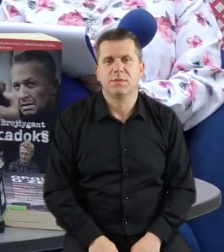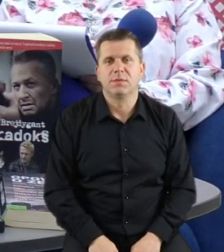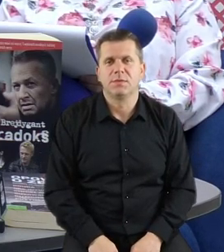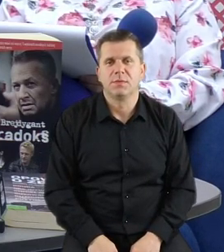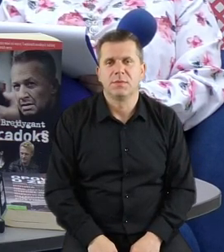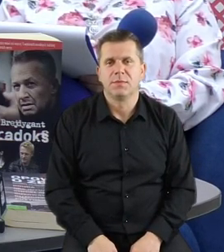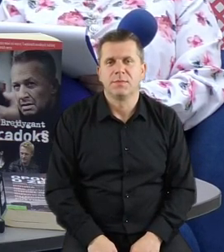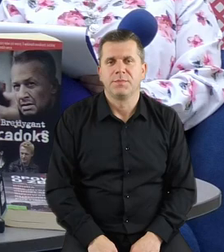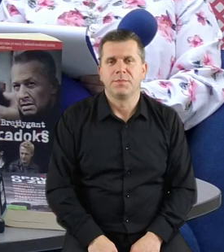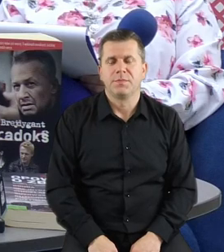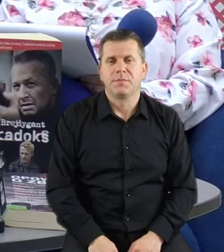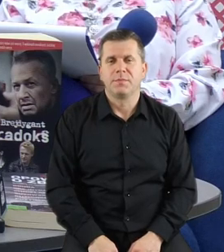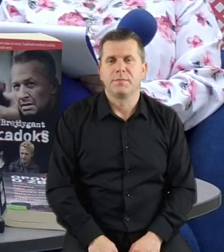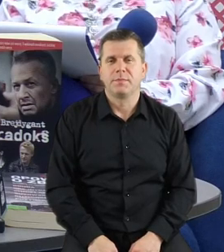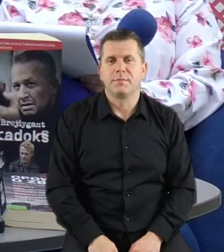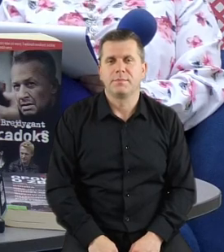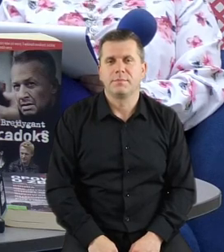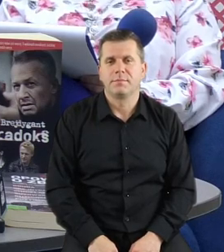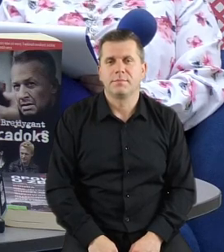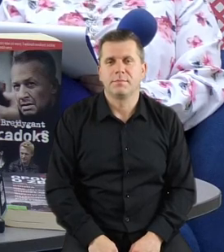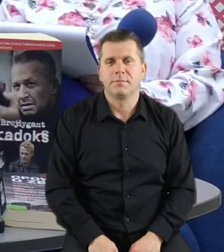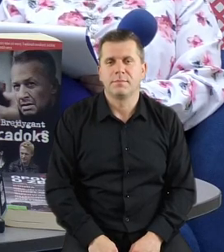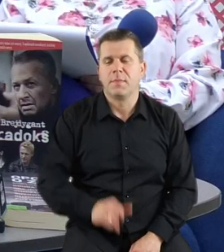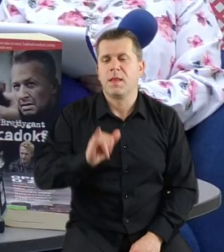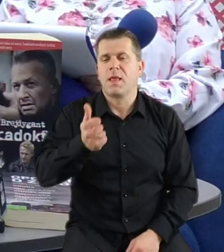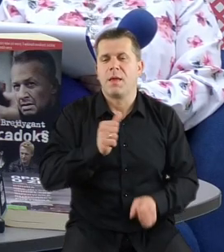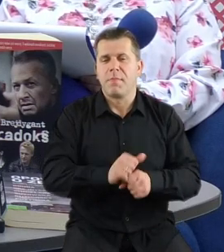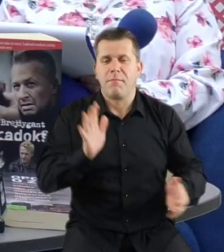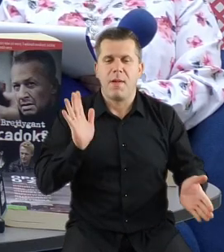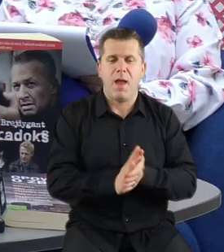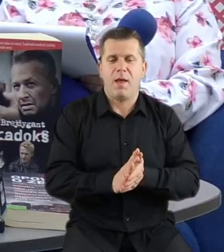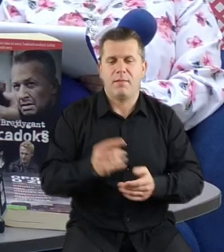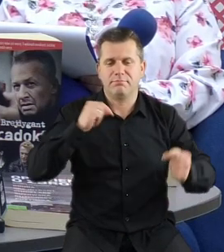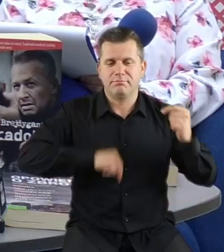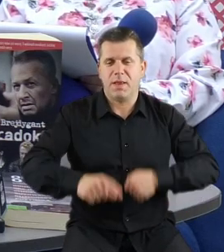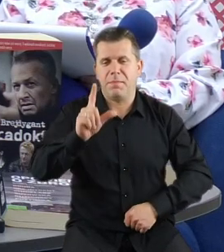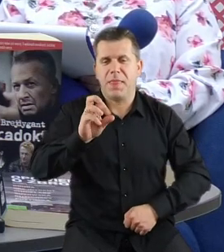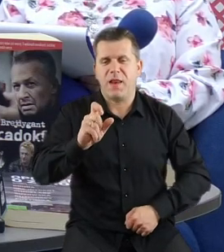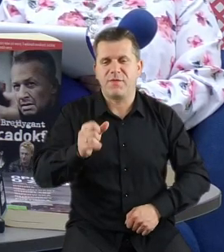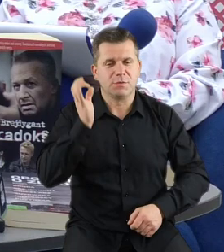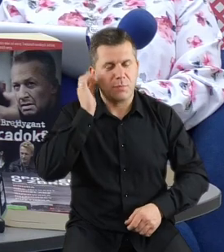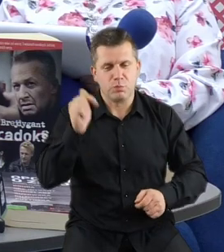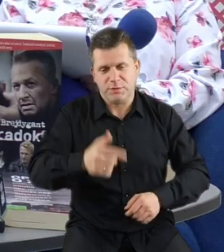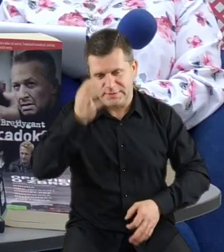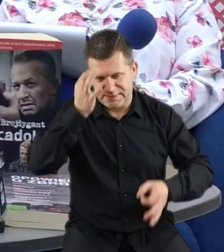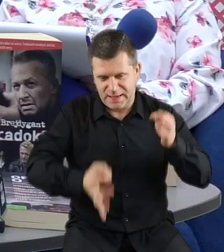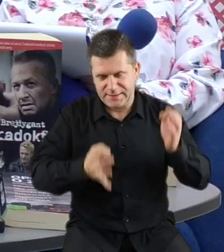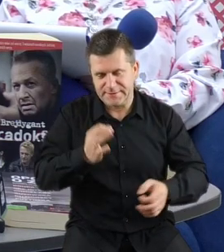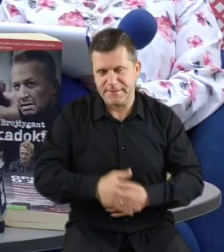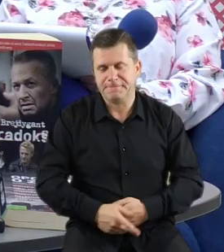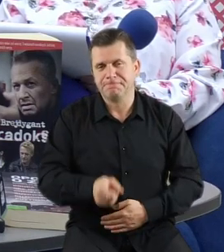Nie wiem, w związku z tym, jakie są pierwiastki, musielibyśmy się